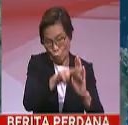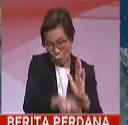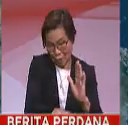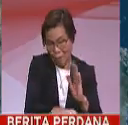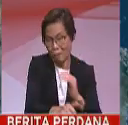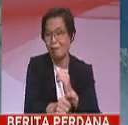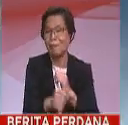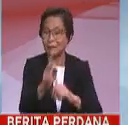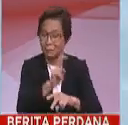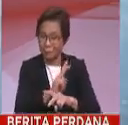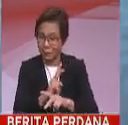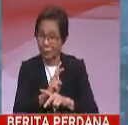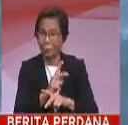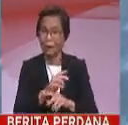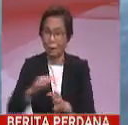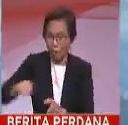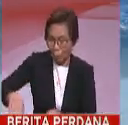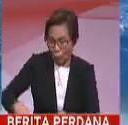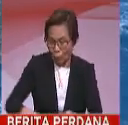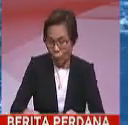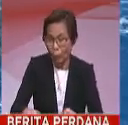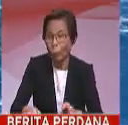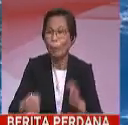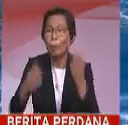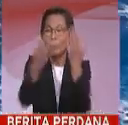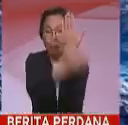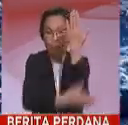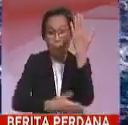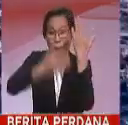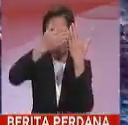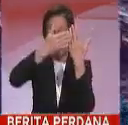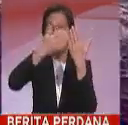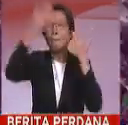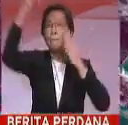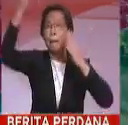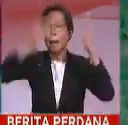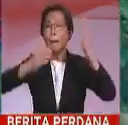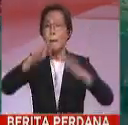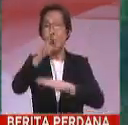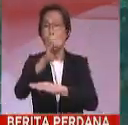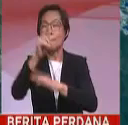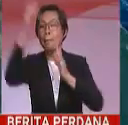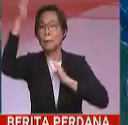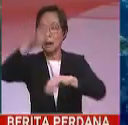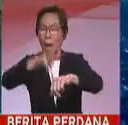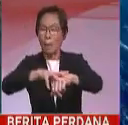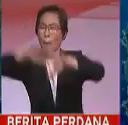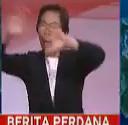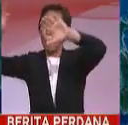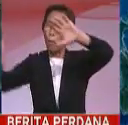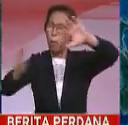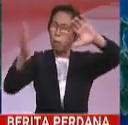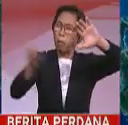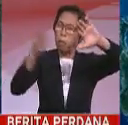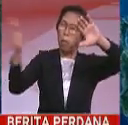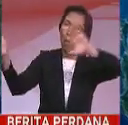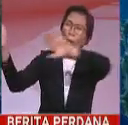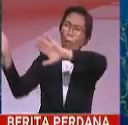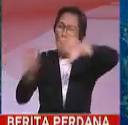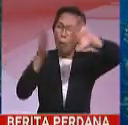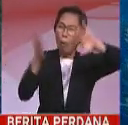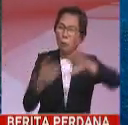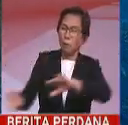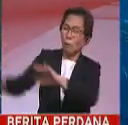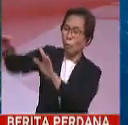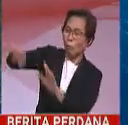rendah. Bagi keadaan perairan di rantau negara, Met Malaysia masih lagi mengekalkan amaran angin kencang dan laut bergelora